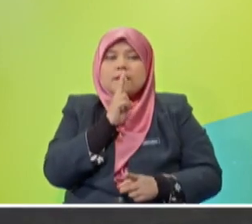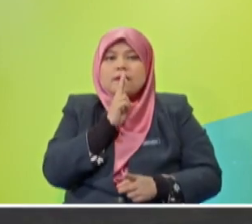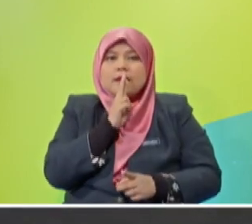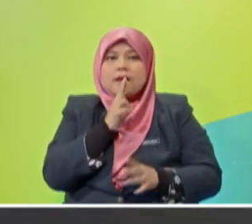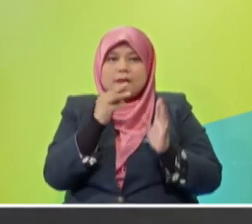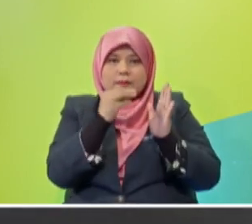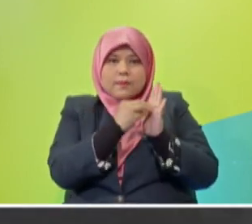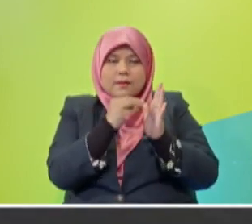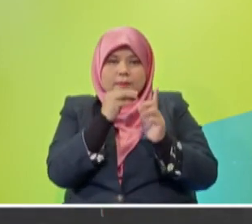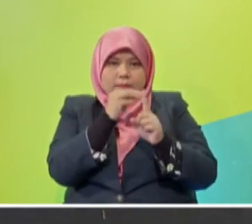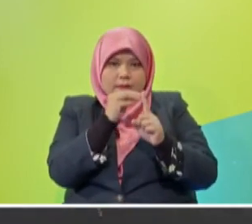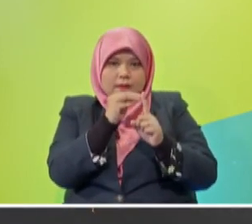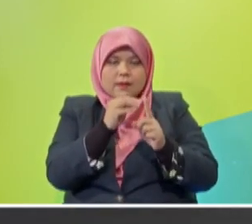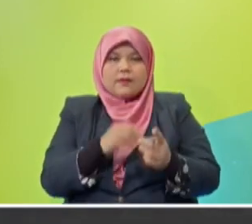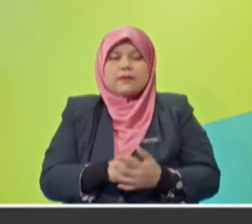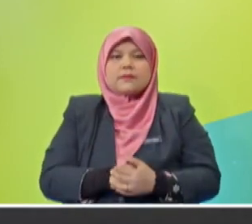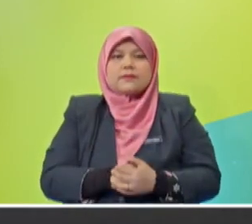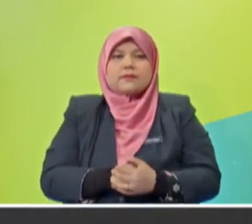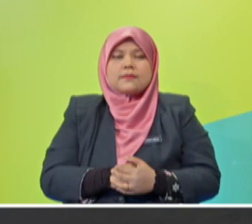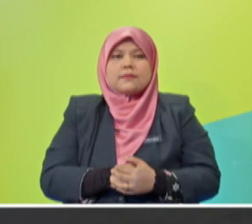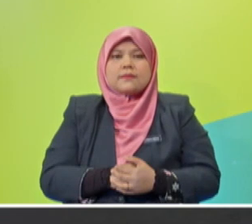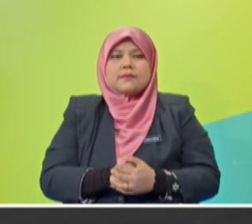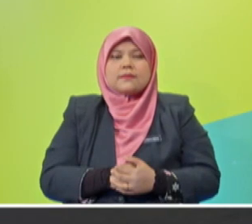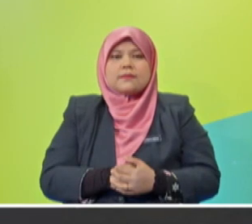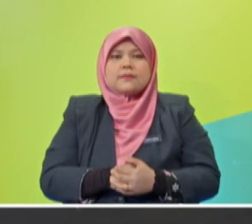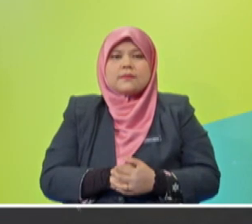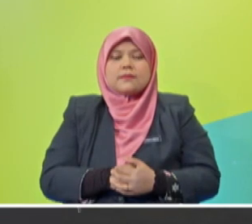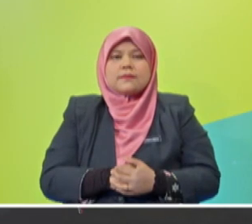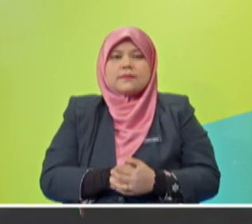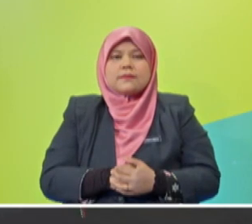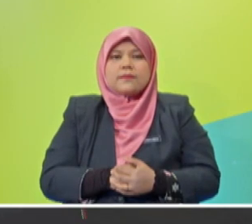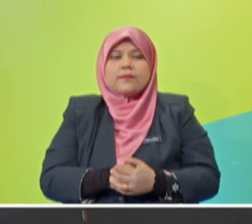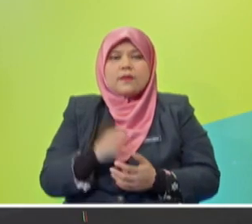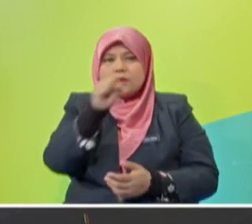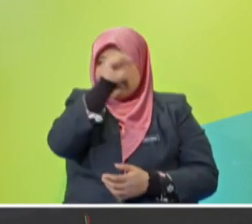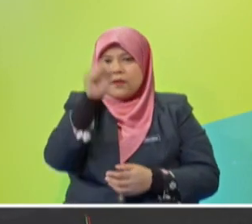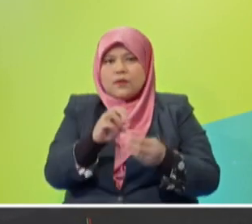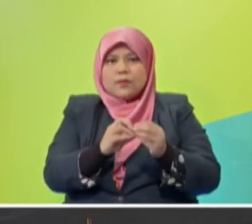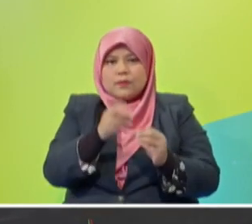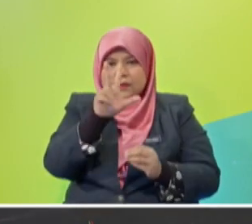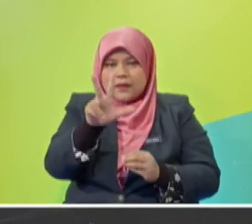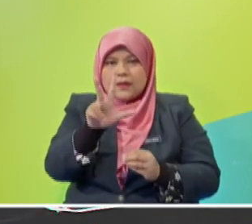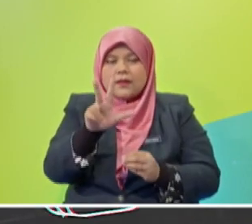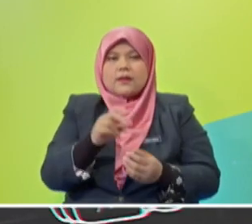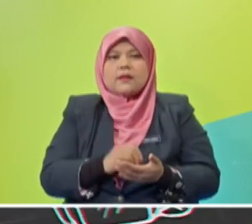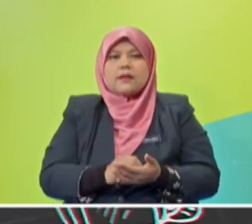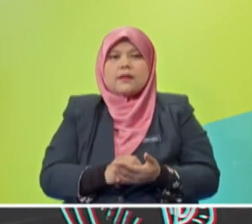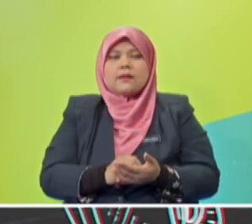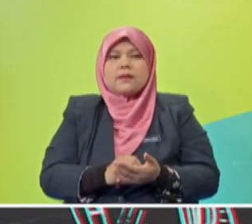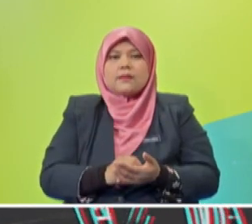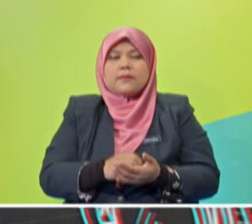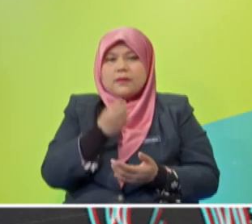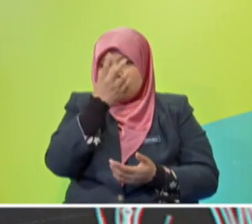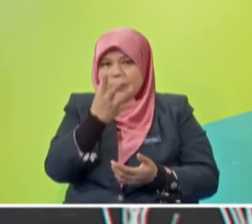markah. Okey, baiklah. Kita akan teruskan ke soalan yang ketiga. Jelaskan kepentingan aktiviti ekonomi